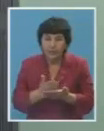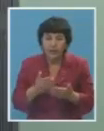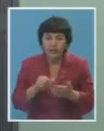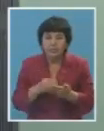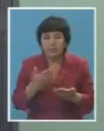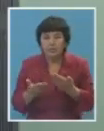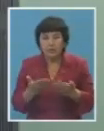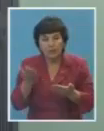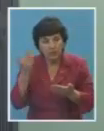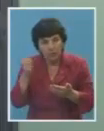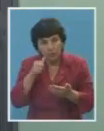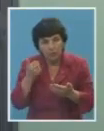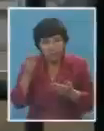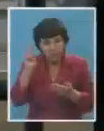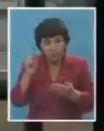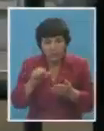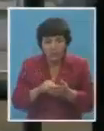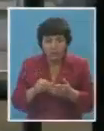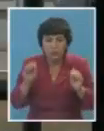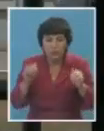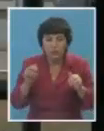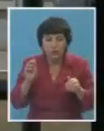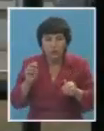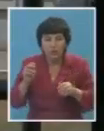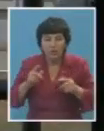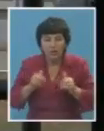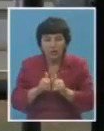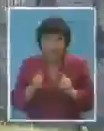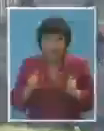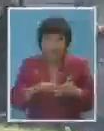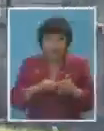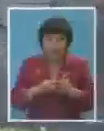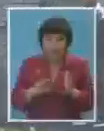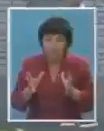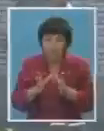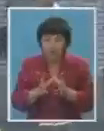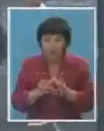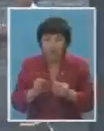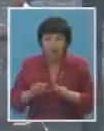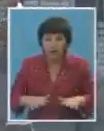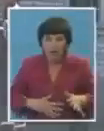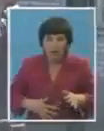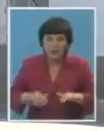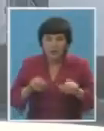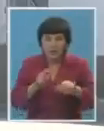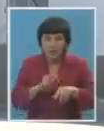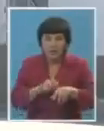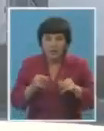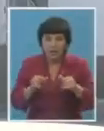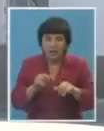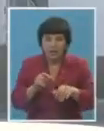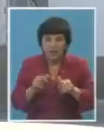арасында кейбіреулер былтыр оқымай үлгермей қалған. Колледжде оқытатын кәсіп санын арттыру да жоспарда. Осыған орай қазір аспаз және электромонтаждаушы мамандықтары